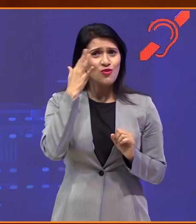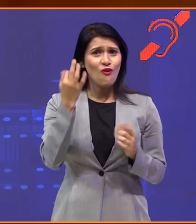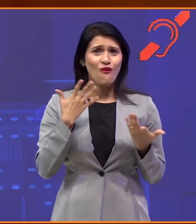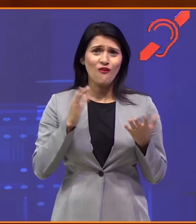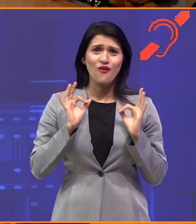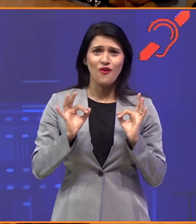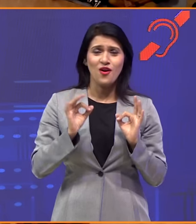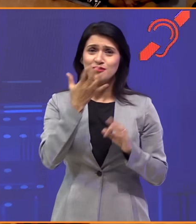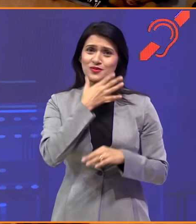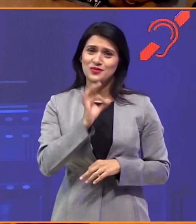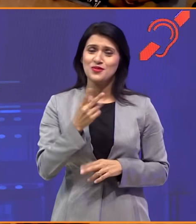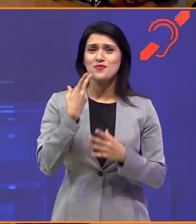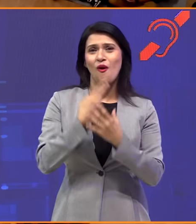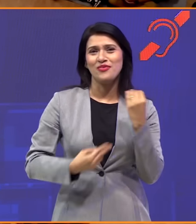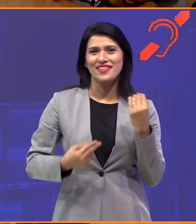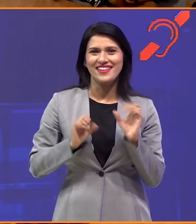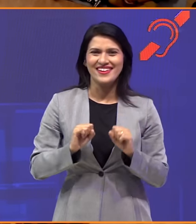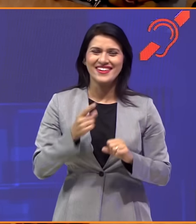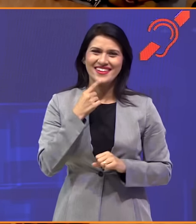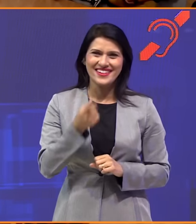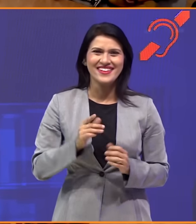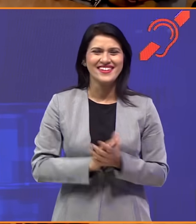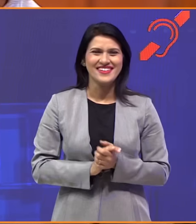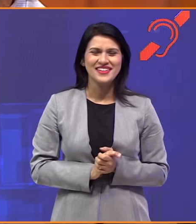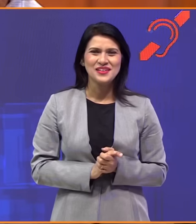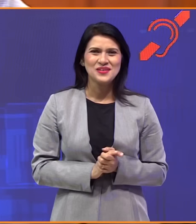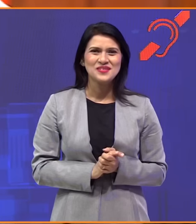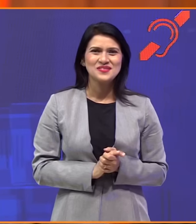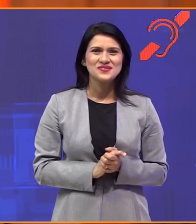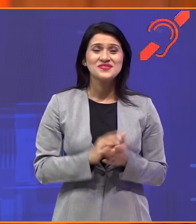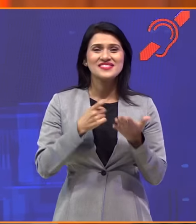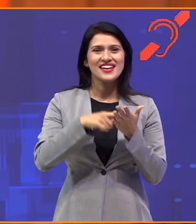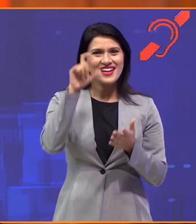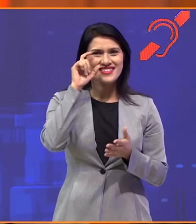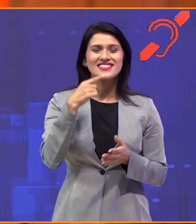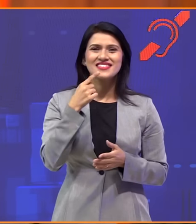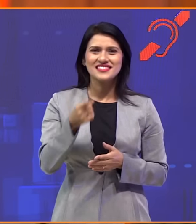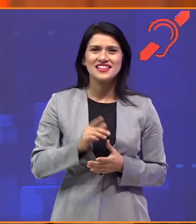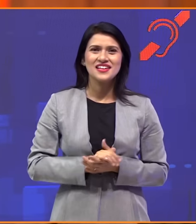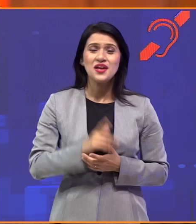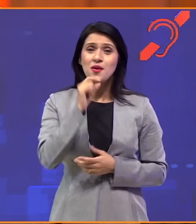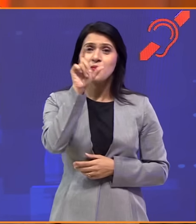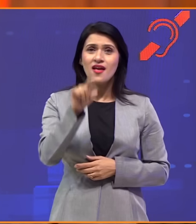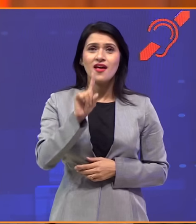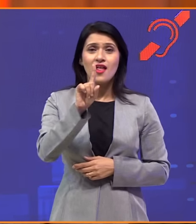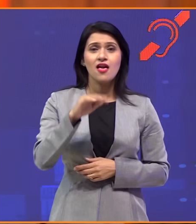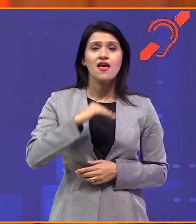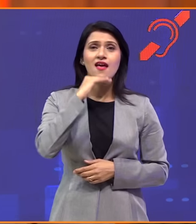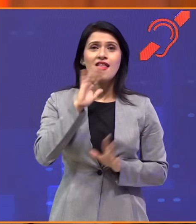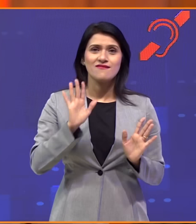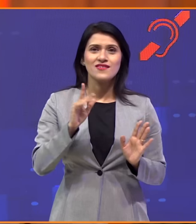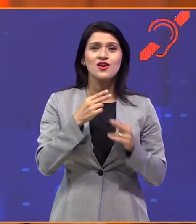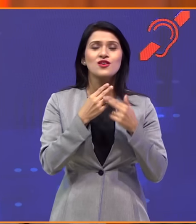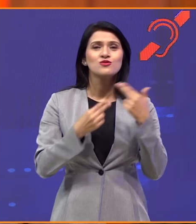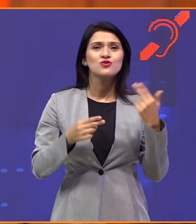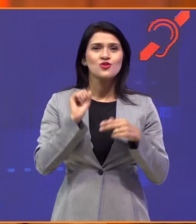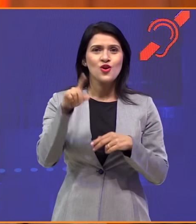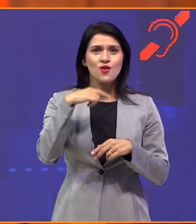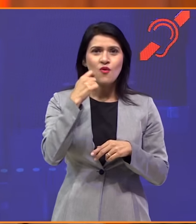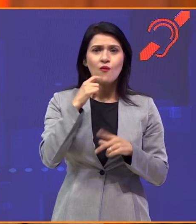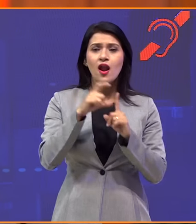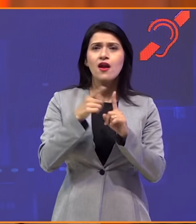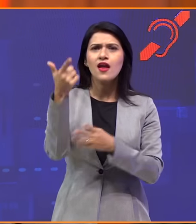लुकिंग टू शायद गुड लु इसलिए कि जो एक बंदा काफी है प्रोड्यूसर मुझे बता रहे थे इसमें डायरेक्टर